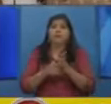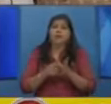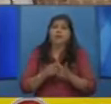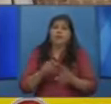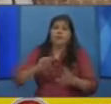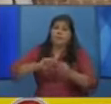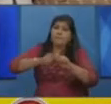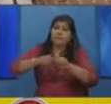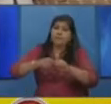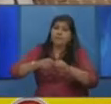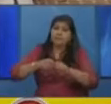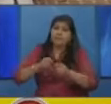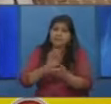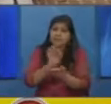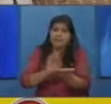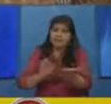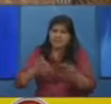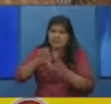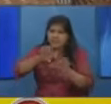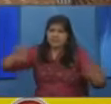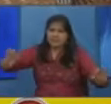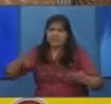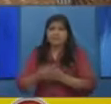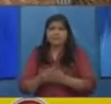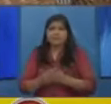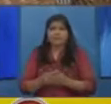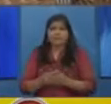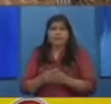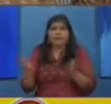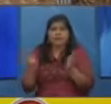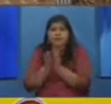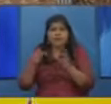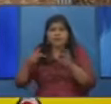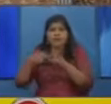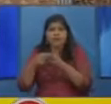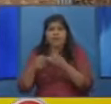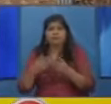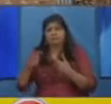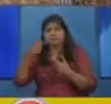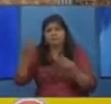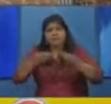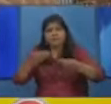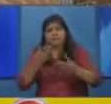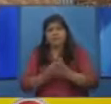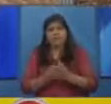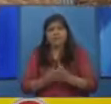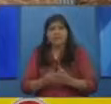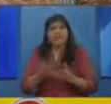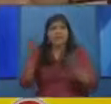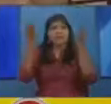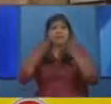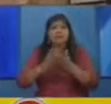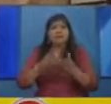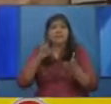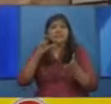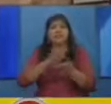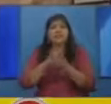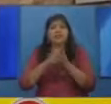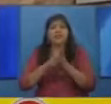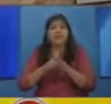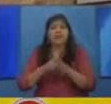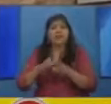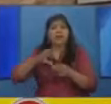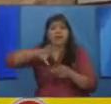पेंसिल स्लेट्स के बीच के गैप्स को कम कर रहे हैं। घाटी की चिनार की लकड़ी में हाई